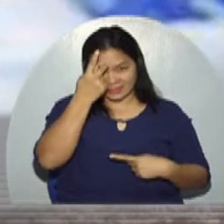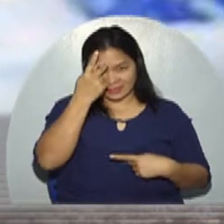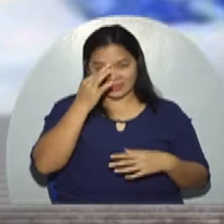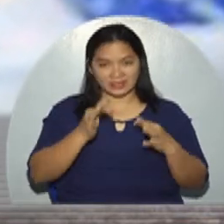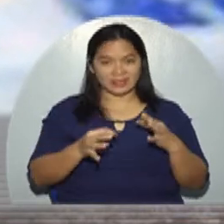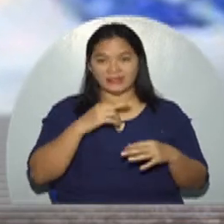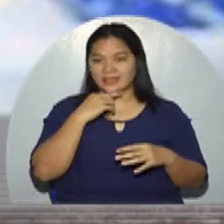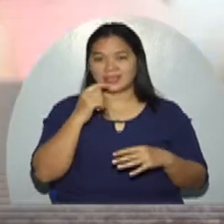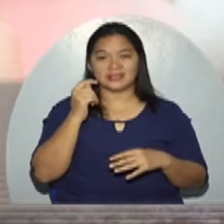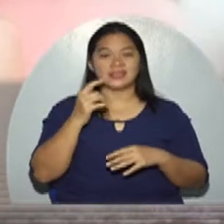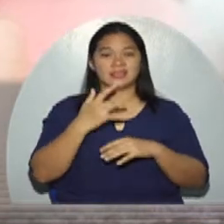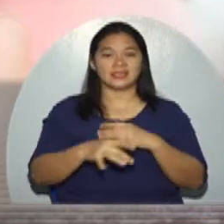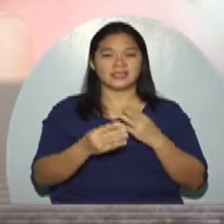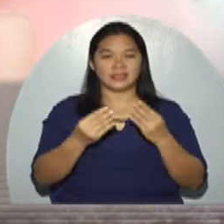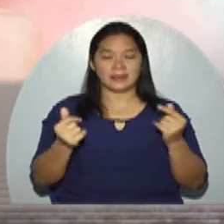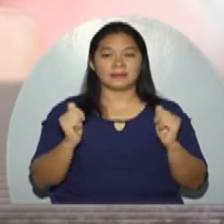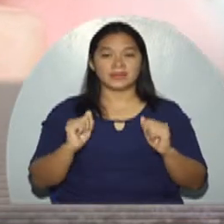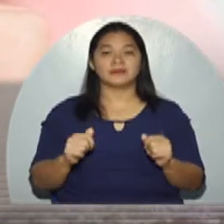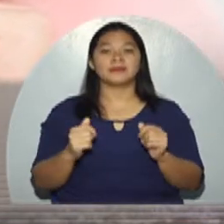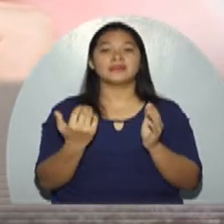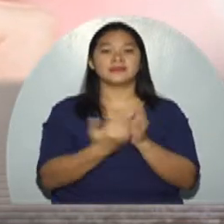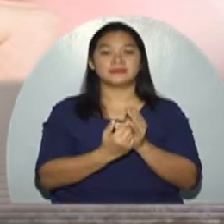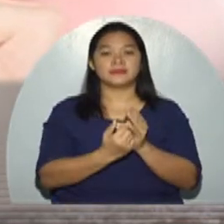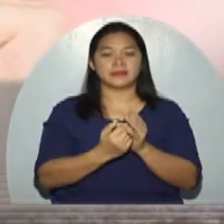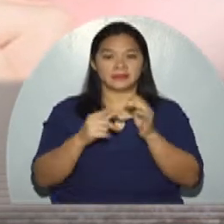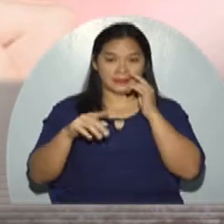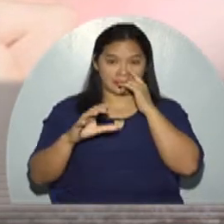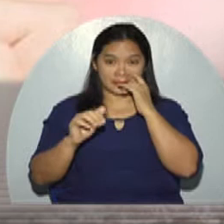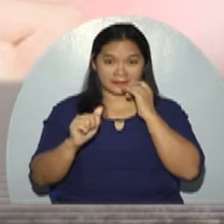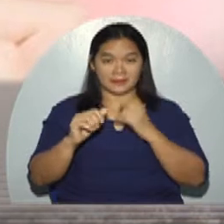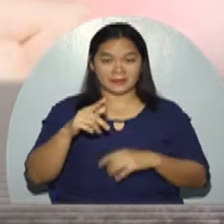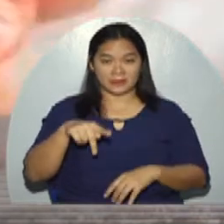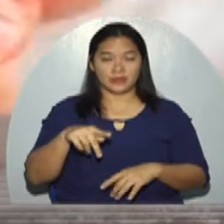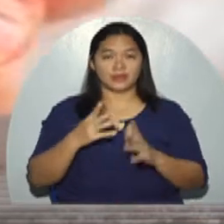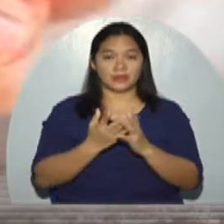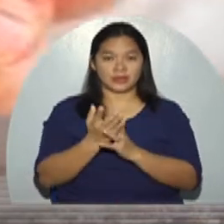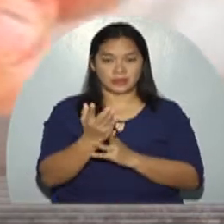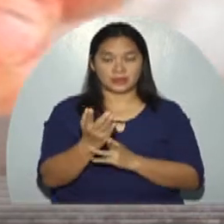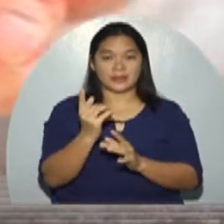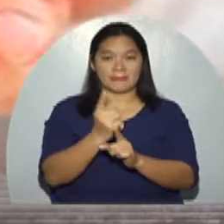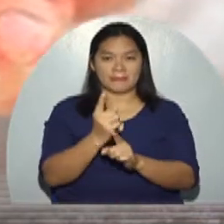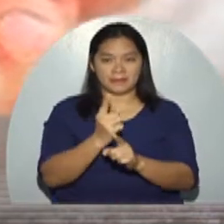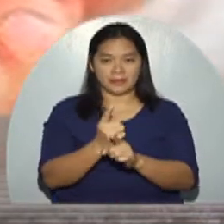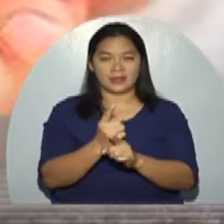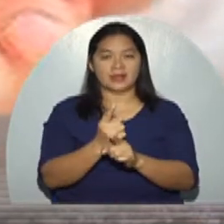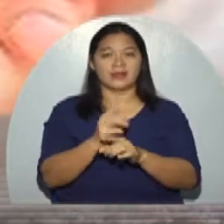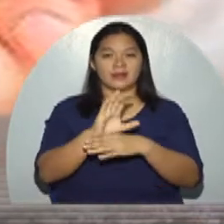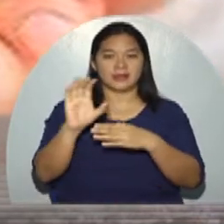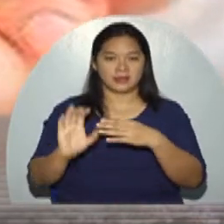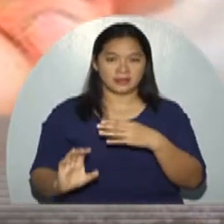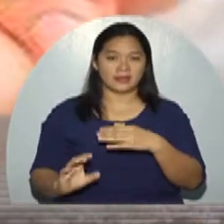hindi kaagad naaksyonan. Maaaring maiwasan ang pediatric community acquired pneumonia sa pamamagitan ng tama